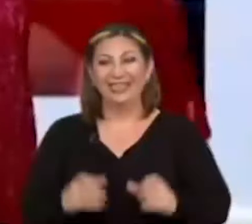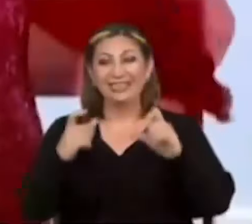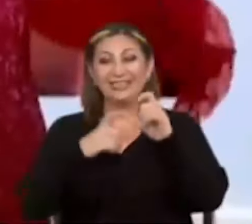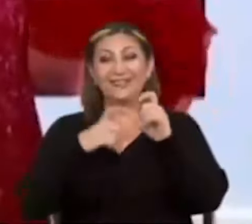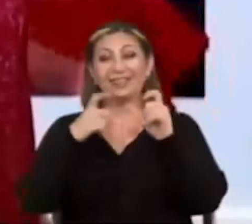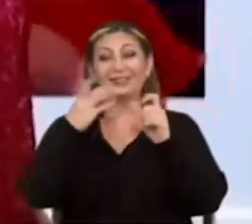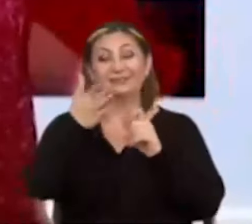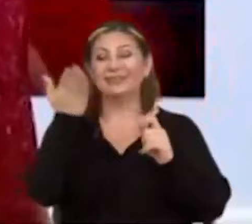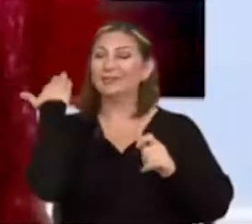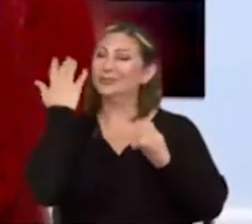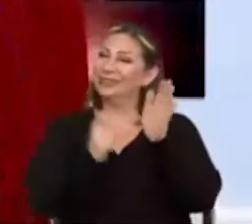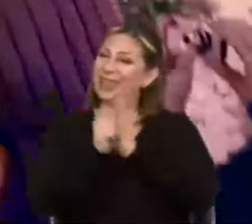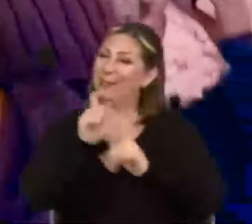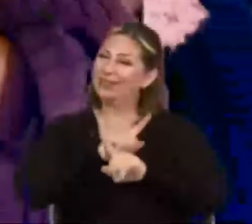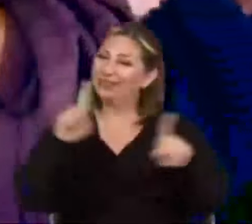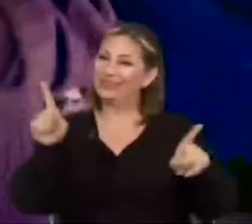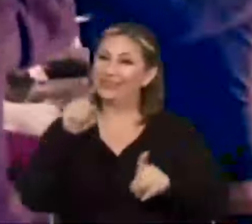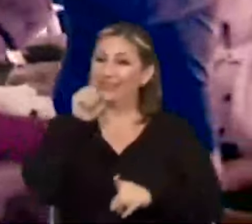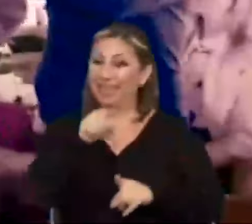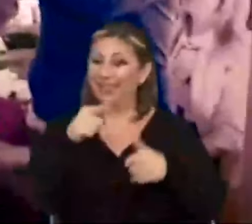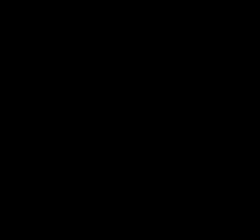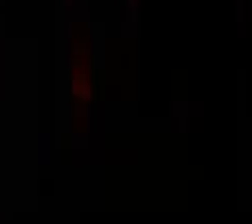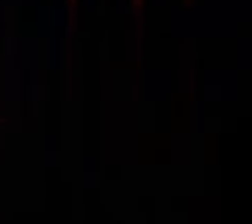Safiye Soyman, geçmişini silemezsin. Sen de